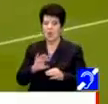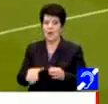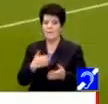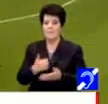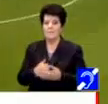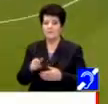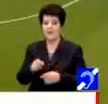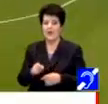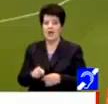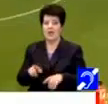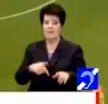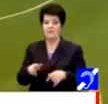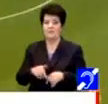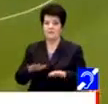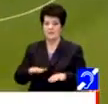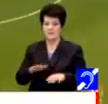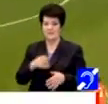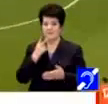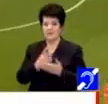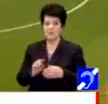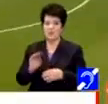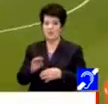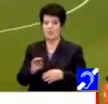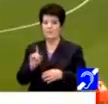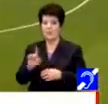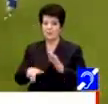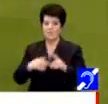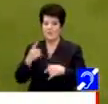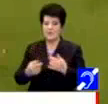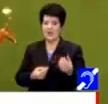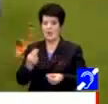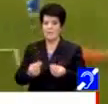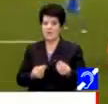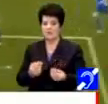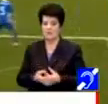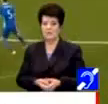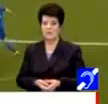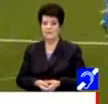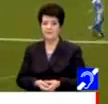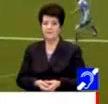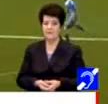potențialul fotbaliștilor din campionatul local în vederea completării lotului pentru viitoarele meciuri ale naționalei.